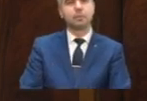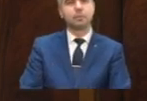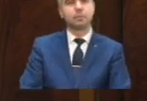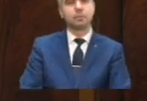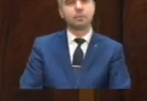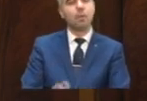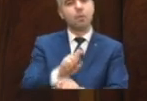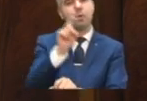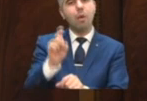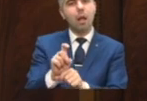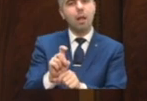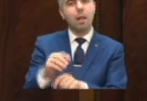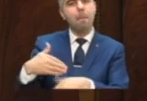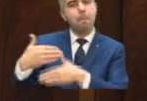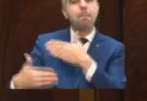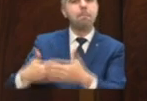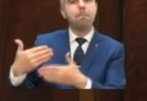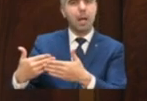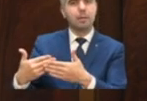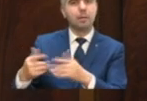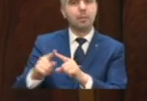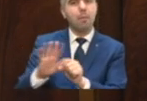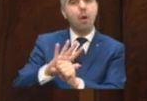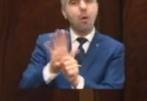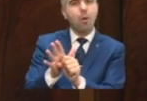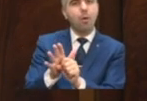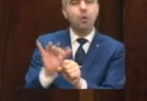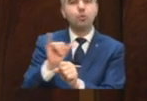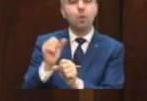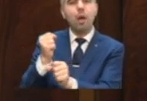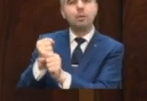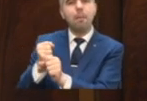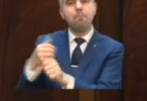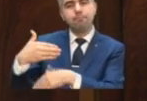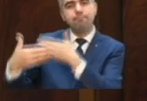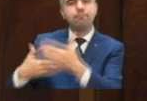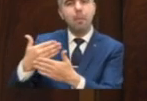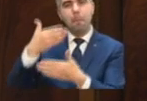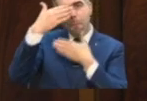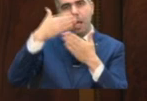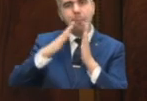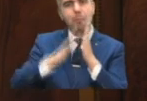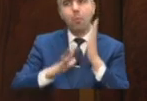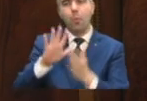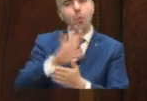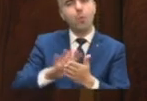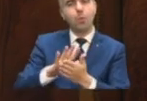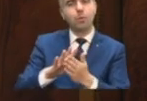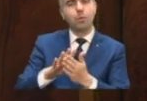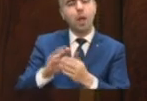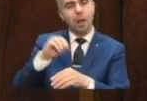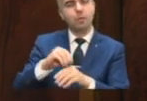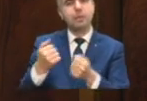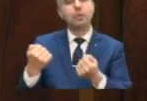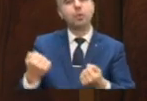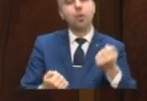كان سؤال ديال من بعد الجائحه اش اللي كانوا جدوا المغرب، او نرجع لقطاع السيارات. قطاع السيارات اليوم كيف قلت لكم